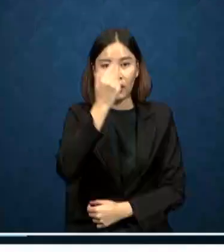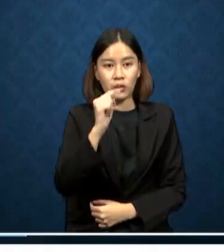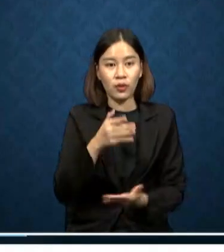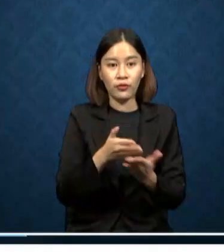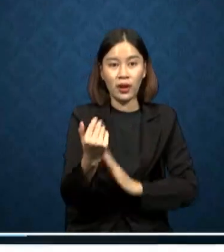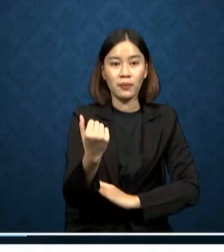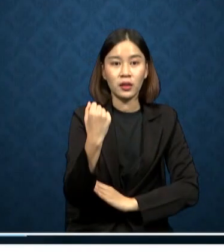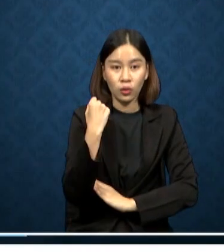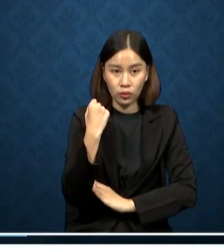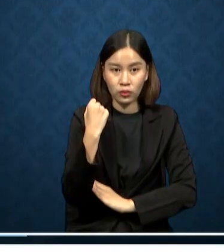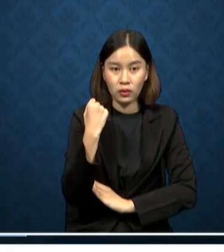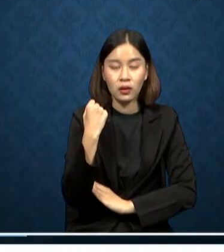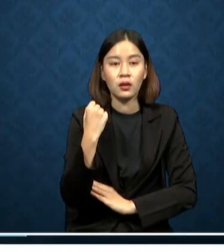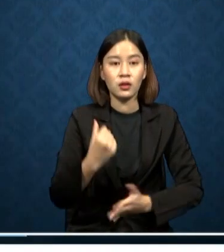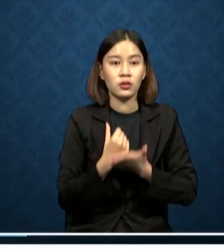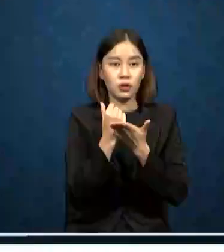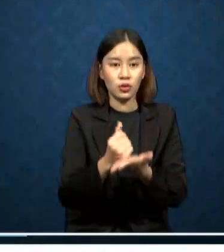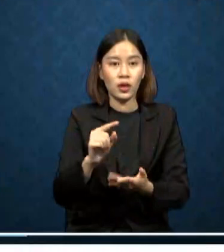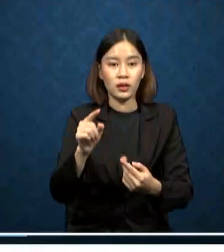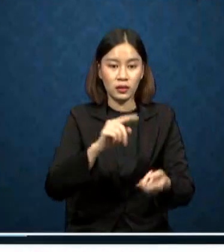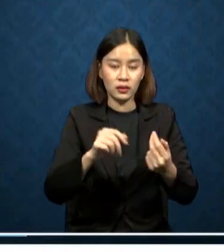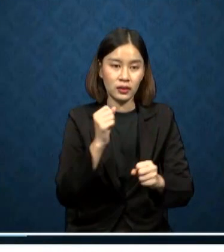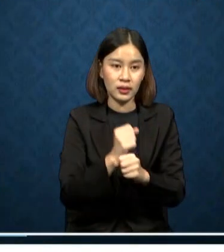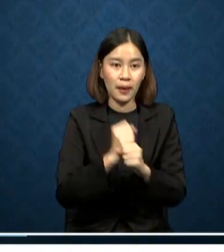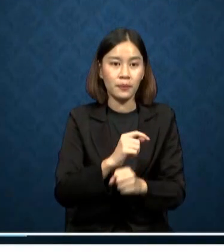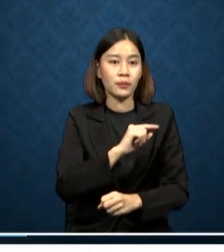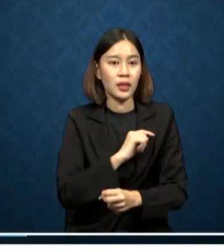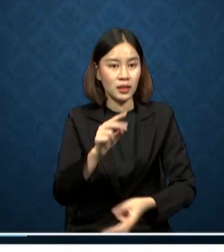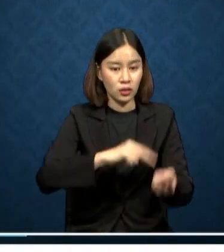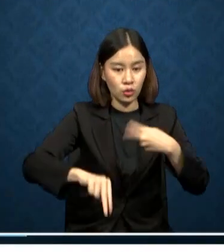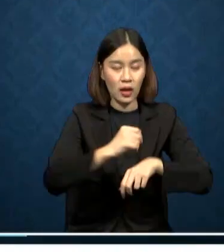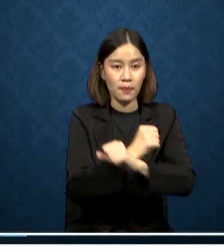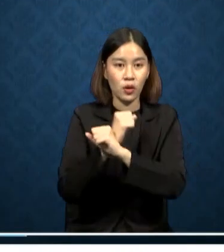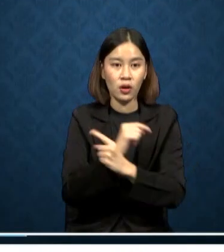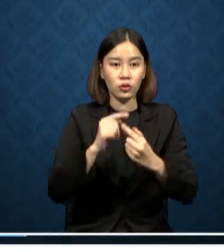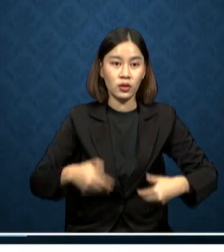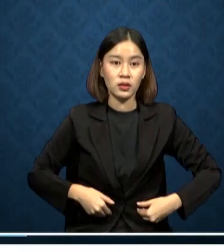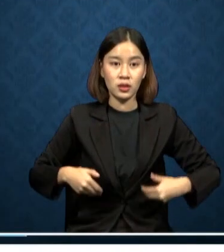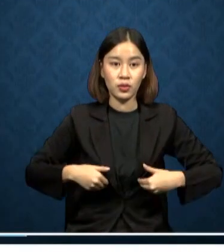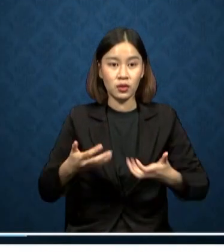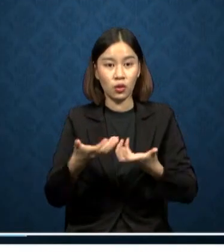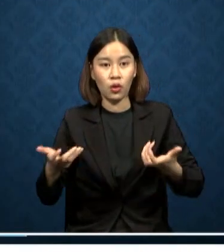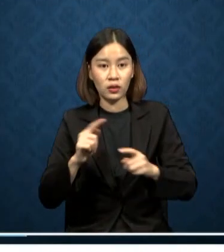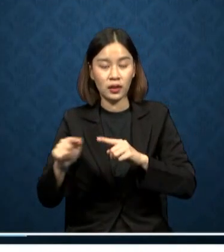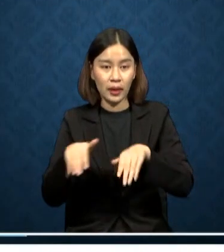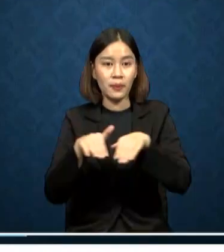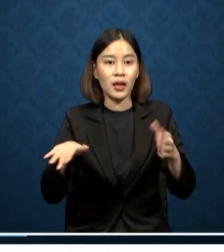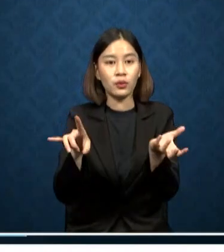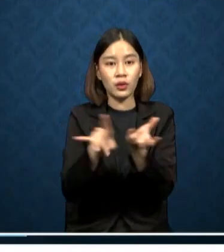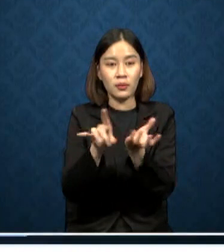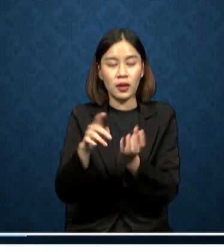ความมนคง จะสามารถนำลงพลกิจการรษาขปวดภัยในชีวิตและทับสินได้อย่างมปสิทธภาพ